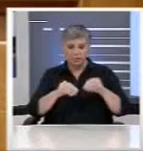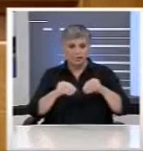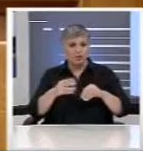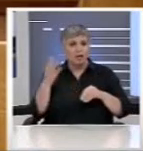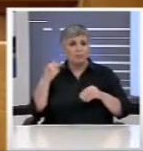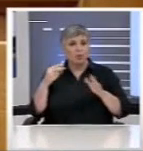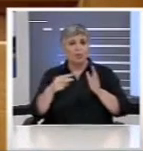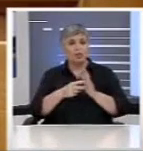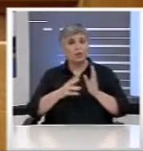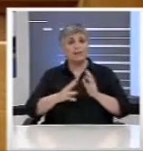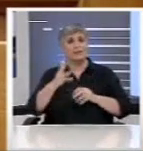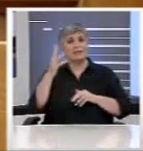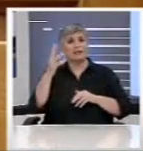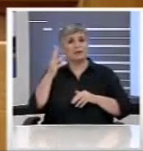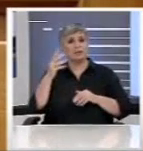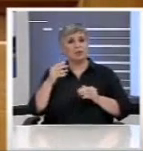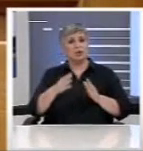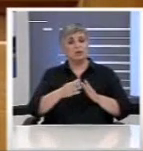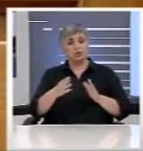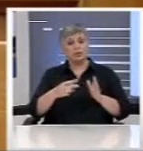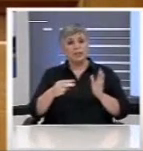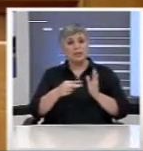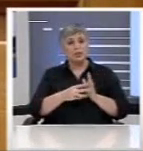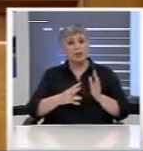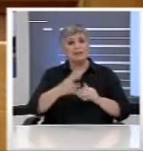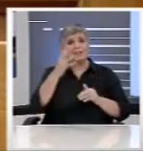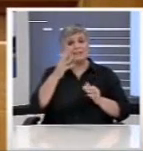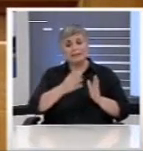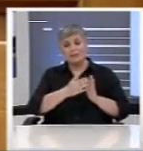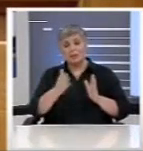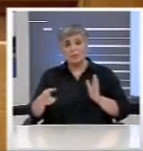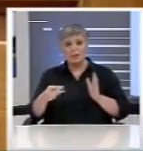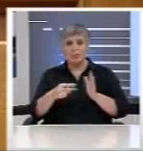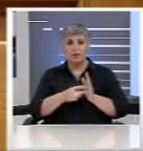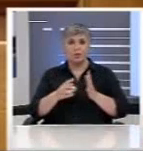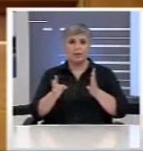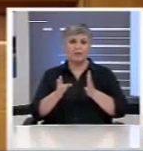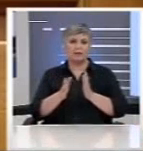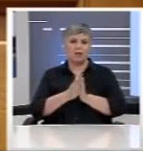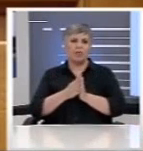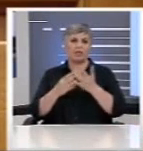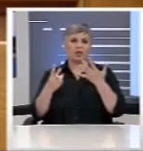2014 για την περίοδο 2014-2018 έναντι των αποτελεσμάτων που είχαμε μετά.